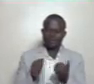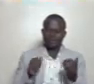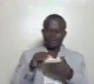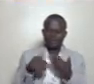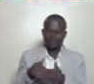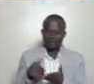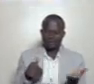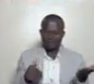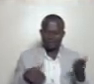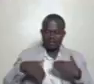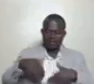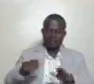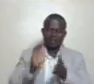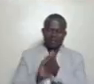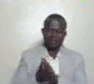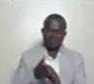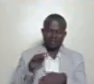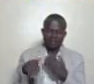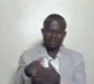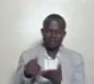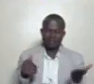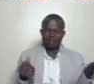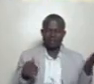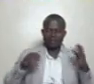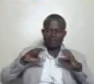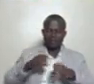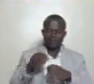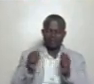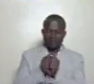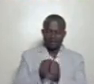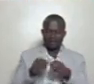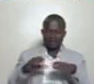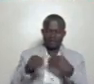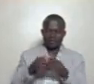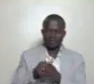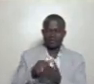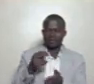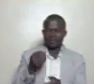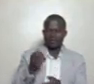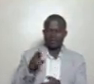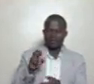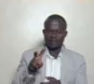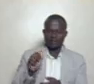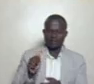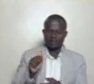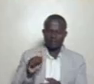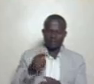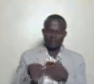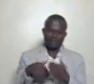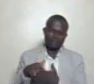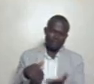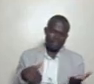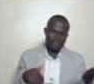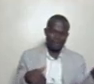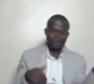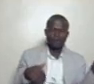nabo wahise ubasezerera burundu muri aya marushanwa wabahuje n'ikipe y'igihugu ya Norvège aho baje gutsindwamo